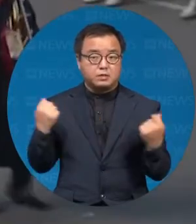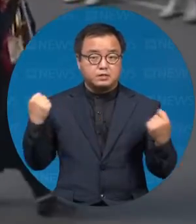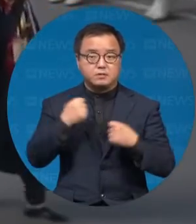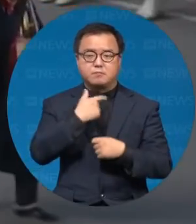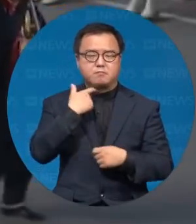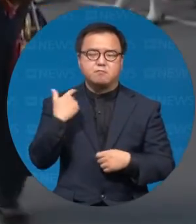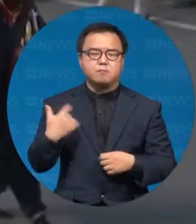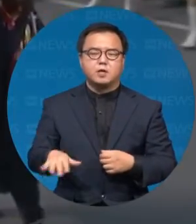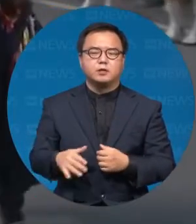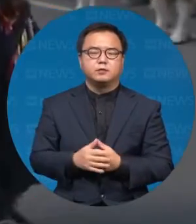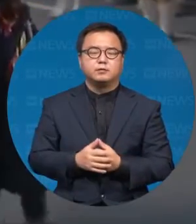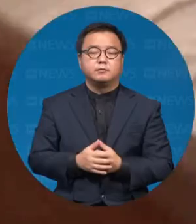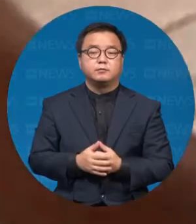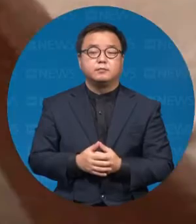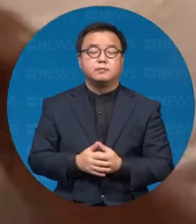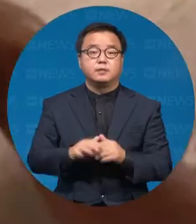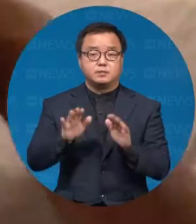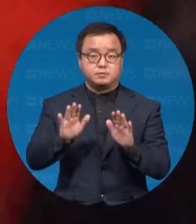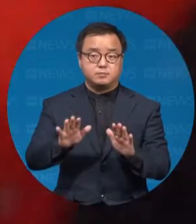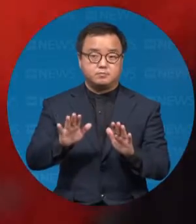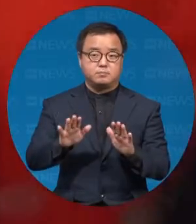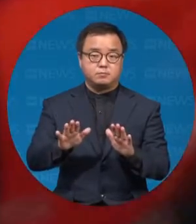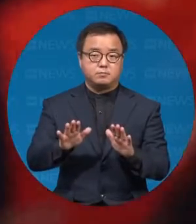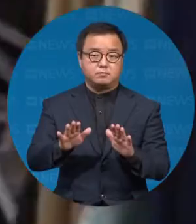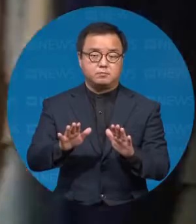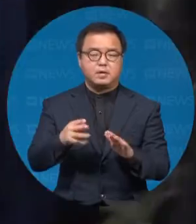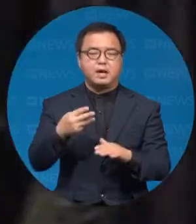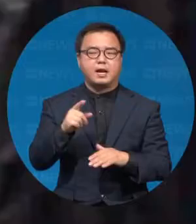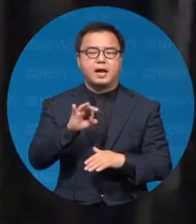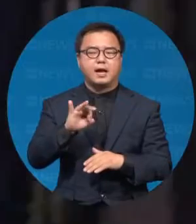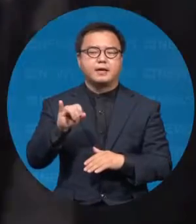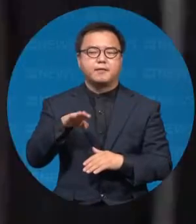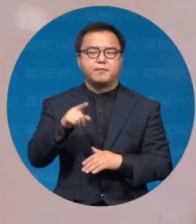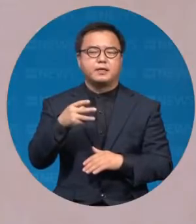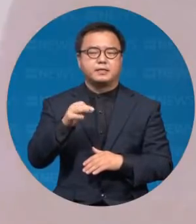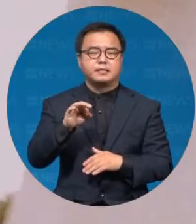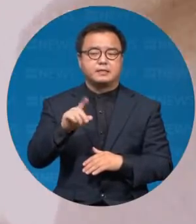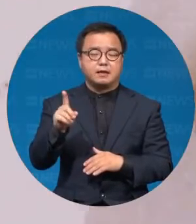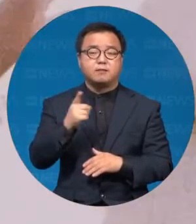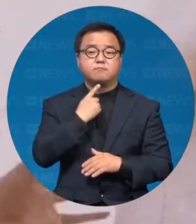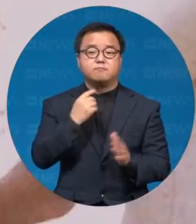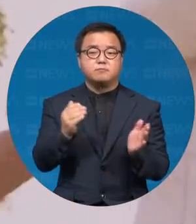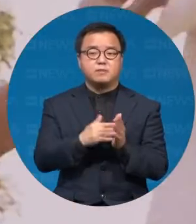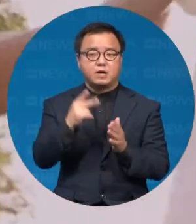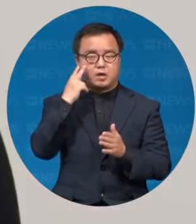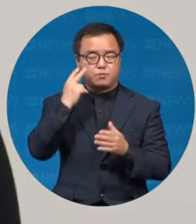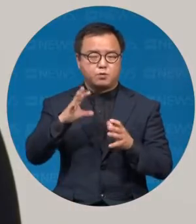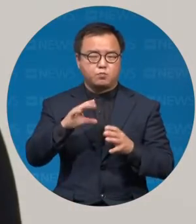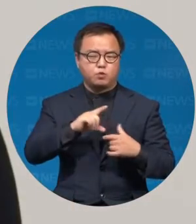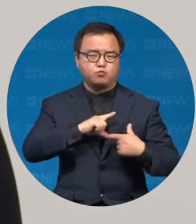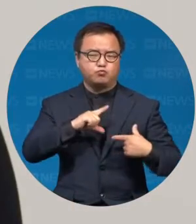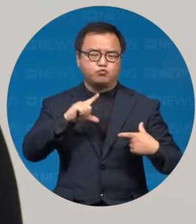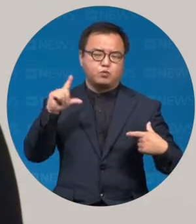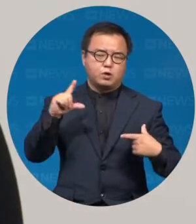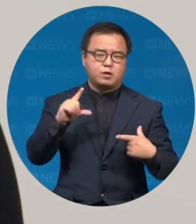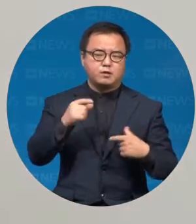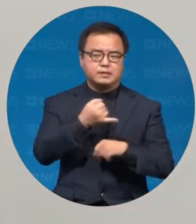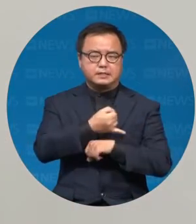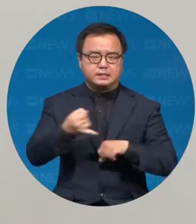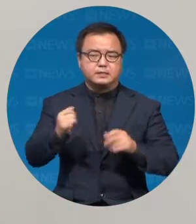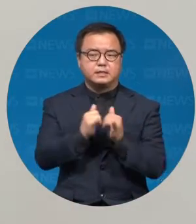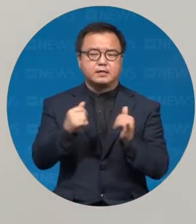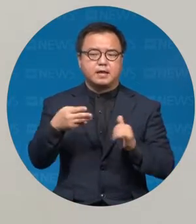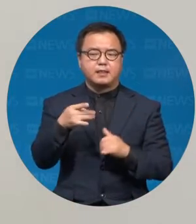없었습니다. 하지만 이번엔 라이베리아 출신으로 미국에서 명성을 떨치고 있는 디자이너 텔파